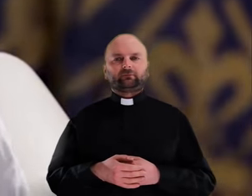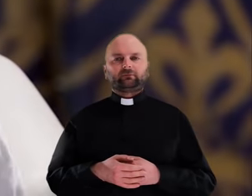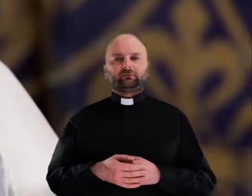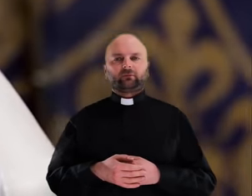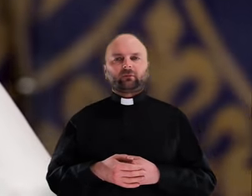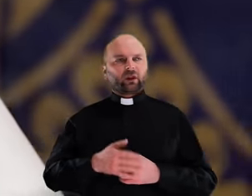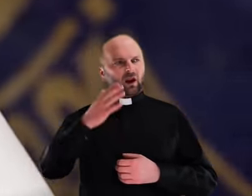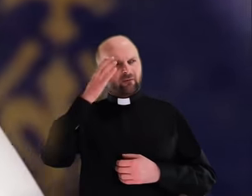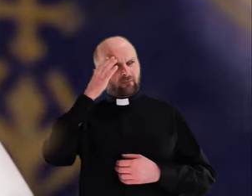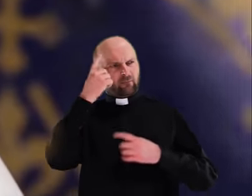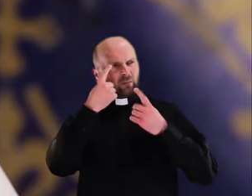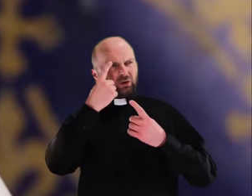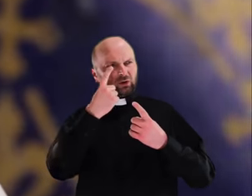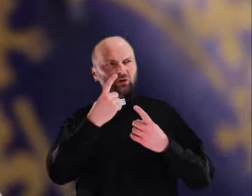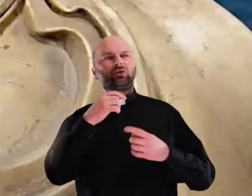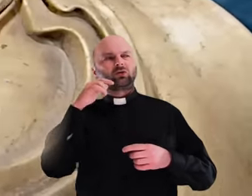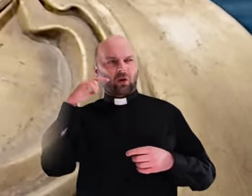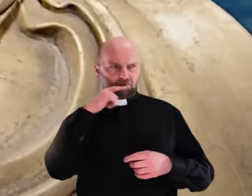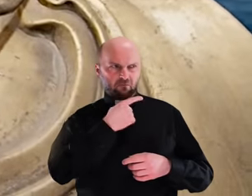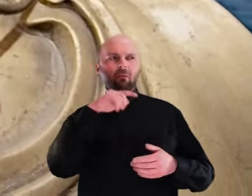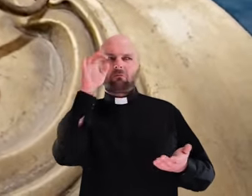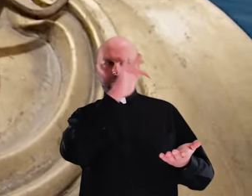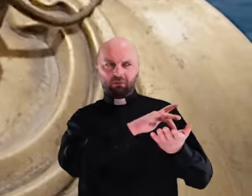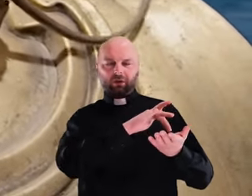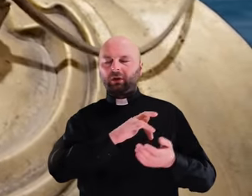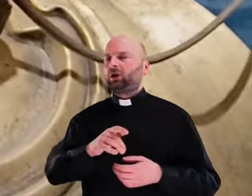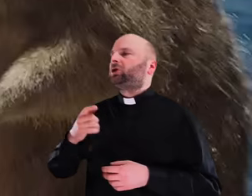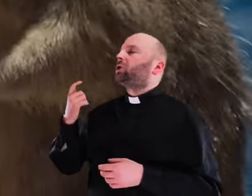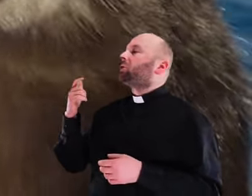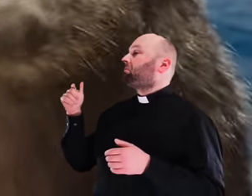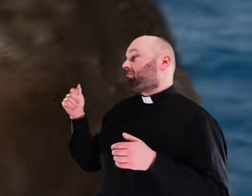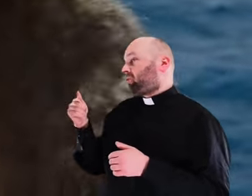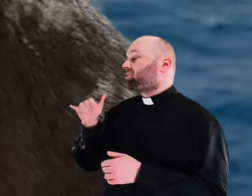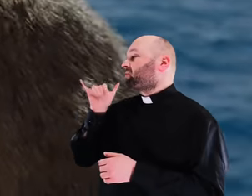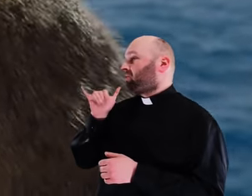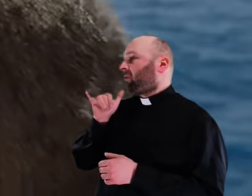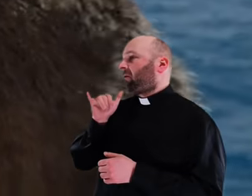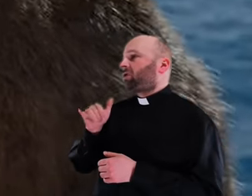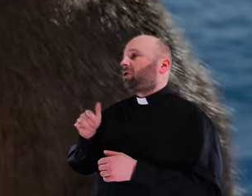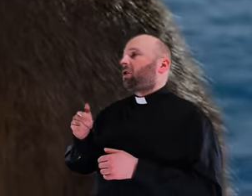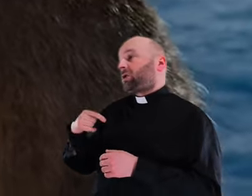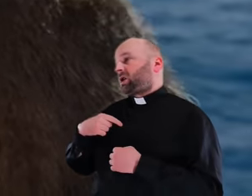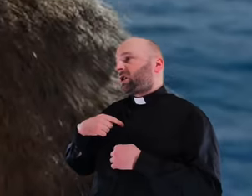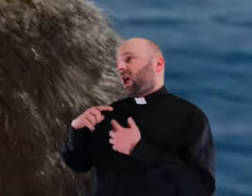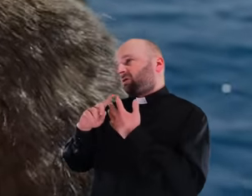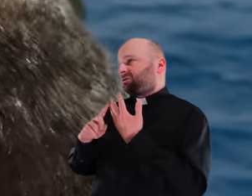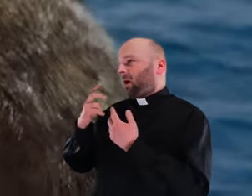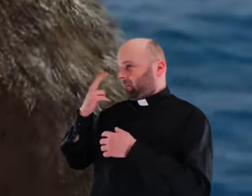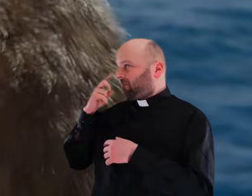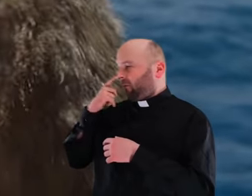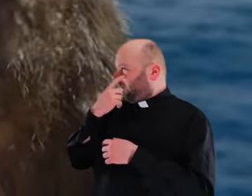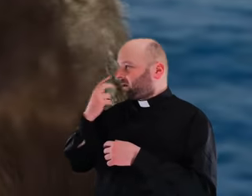Uważasz, że da się tam dotrzeć? Cóż, jest tylko jeden sposób, by wyjaśnić tę kwestię. Powiem tylko, że bardzo liczę, iż zobaczę to na własne